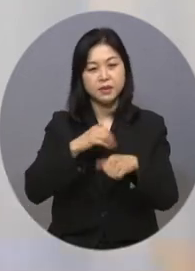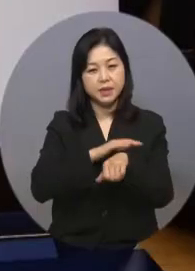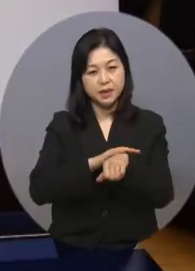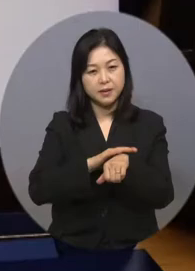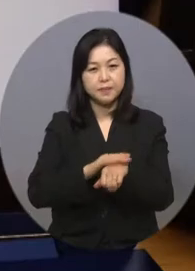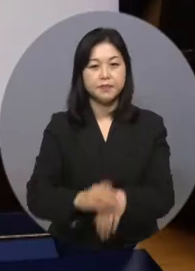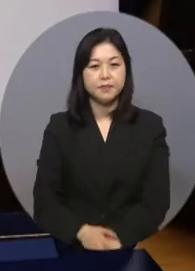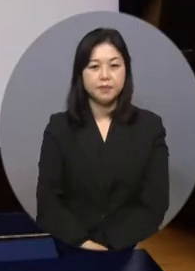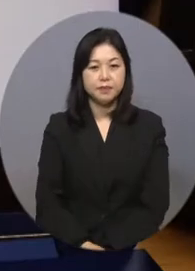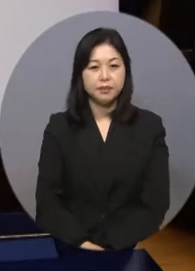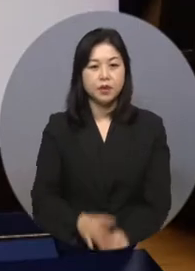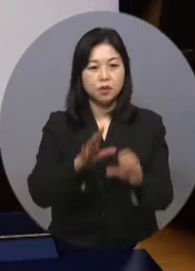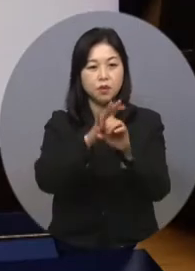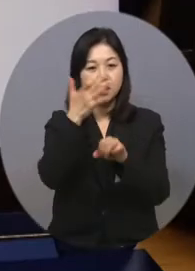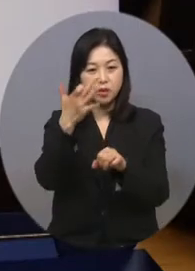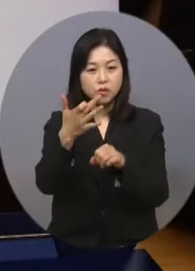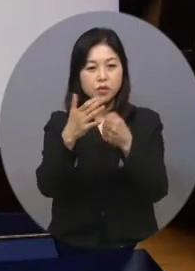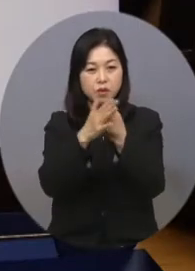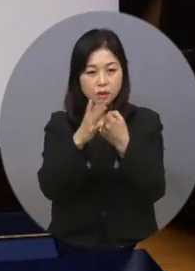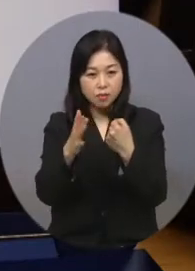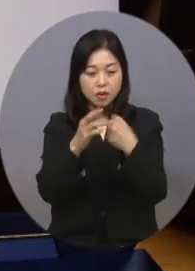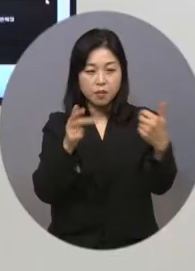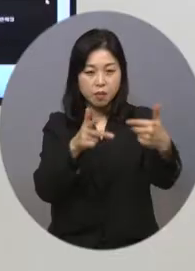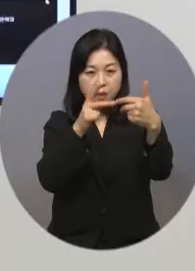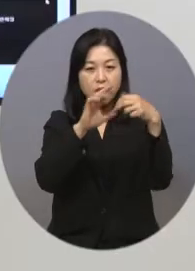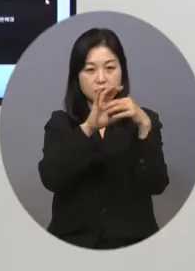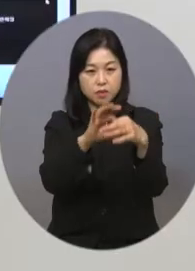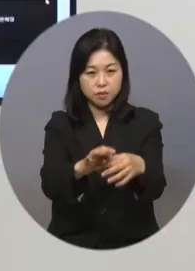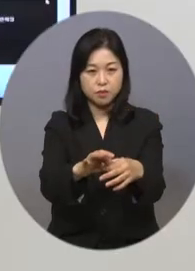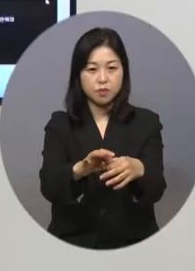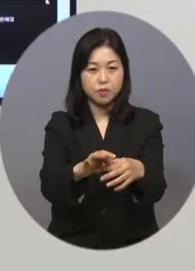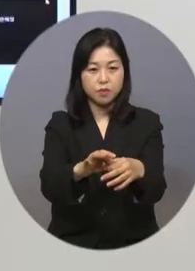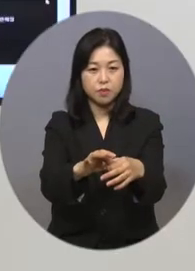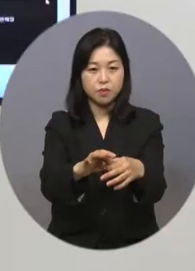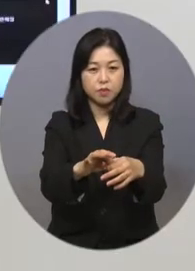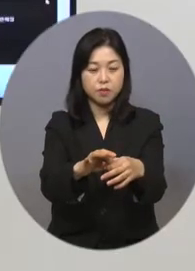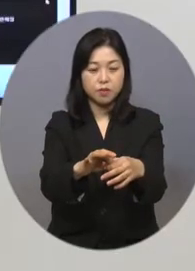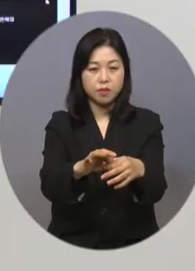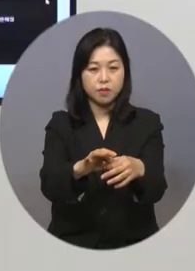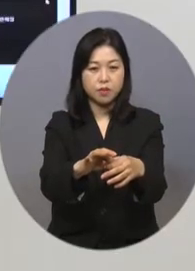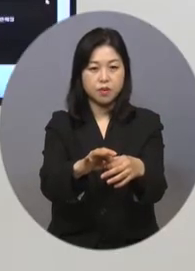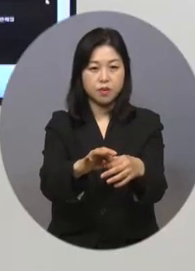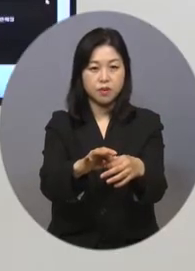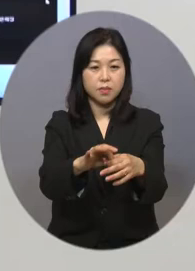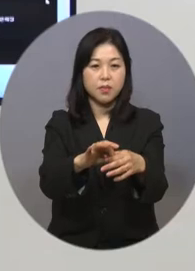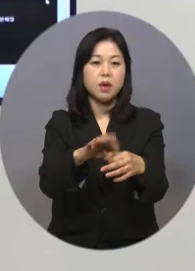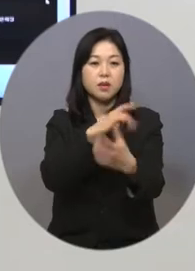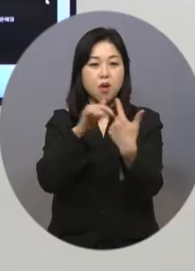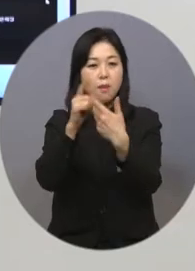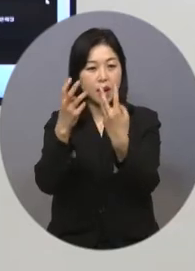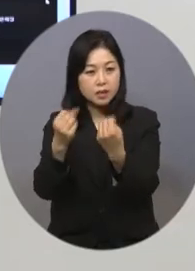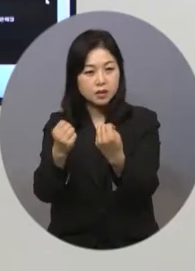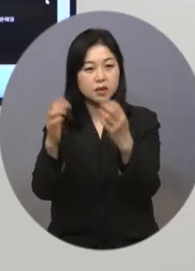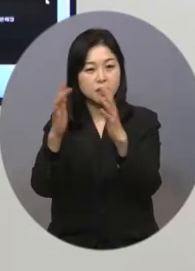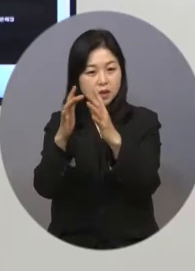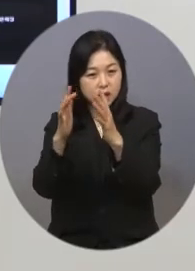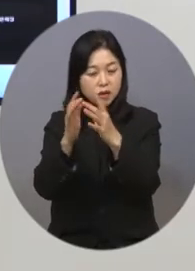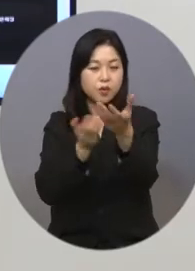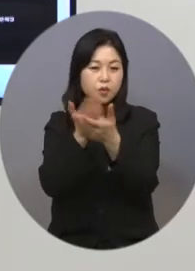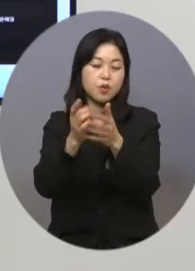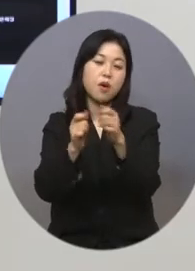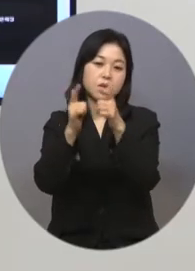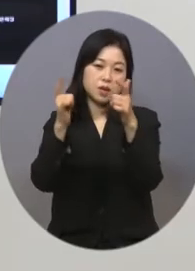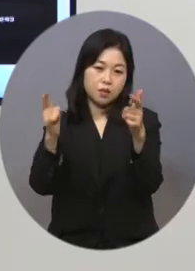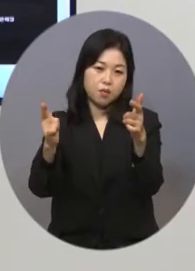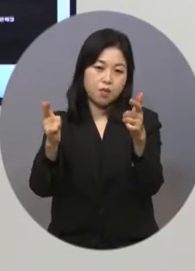같습니다. 코로나19로 인한 비대면의 장기화는 역설적이게도 더 많은 온라인 교류 확대로